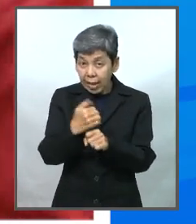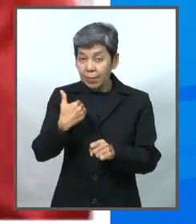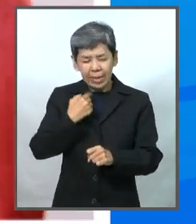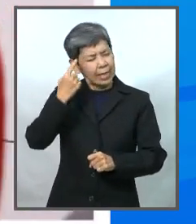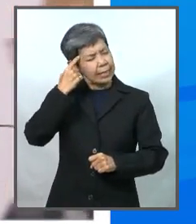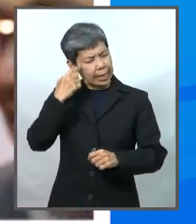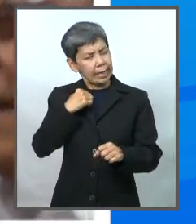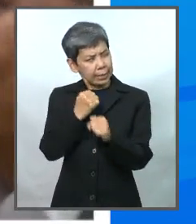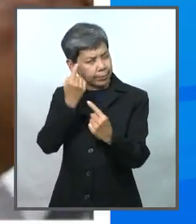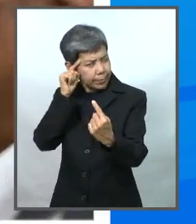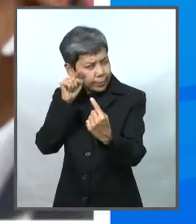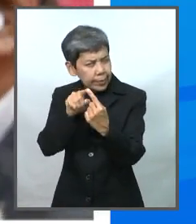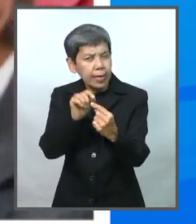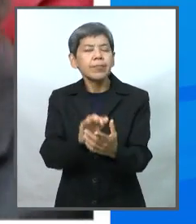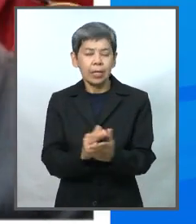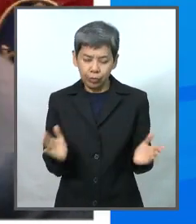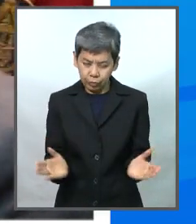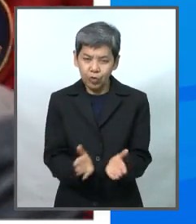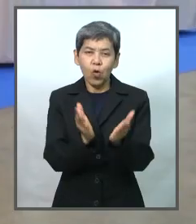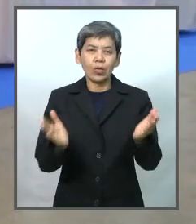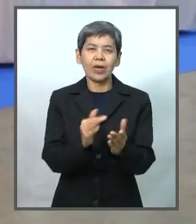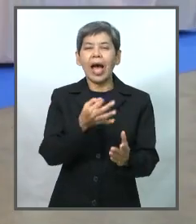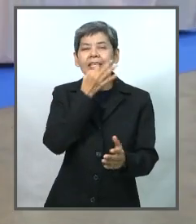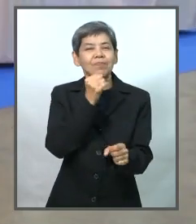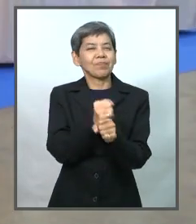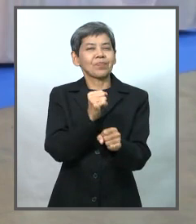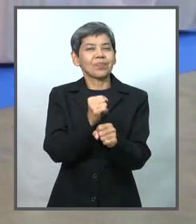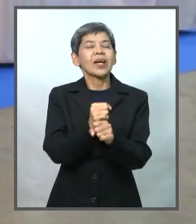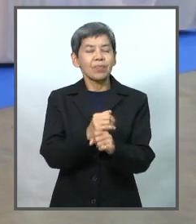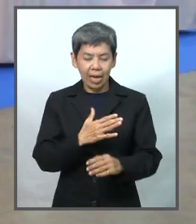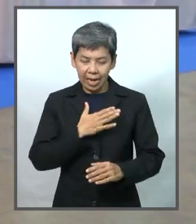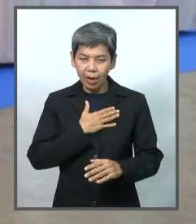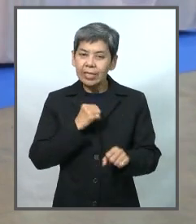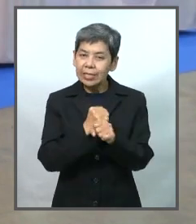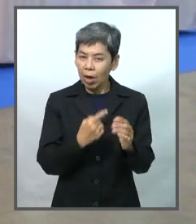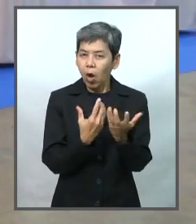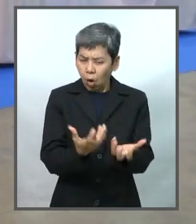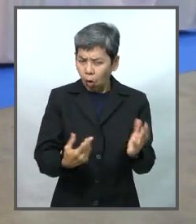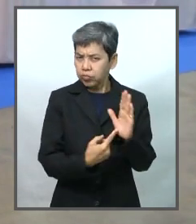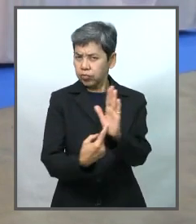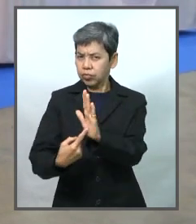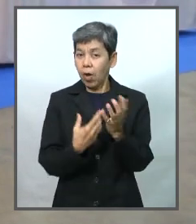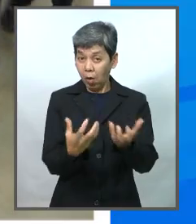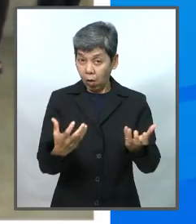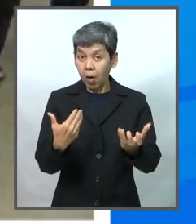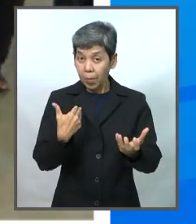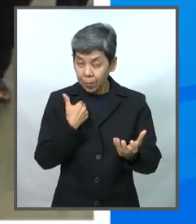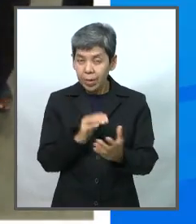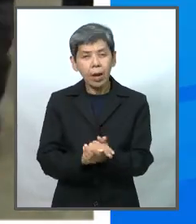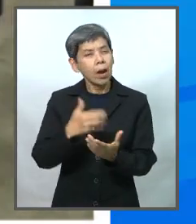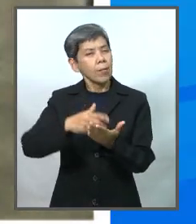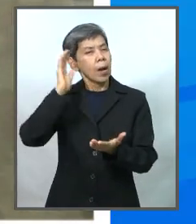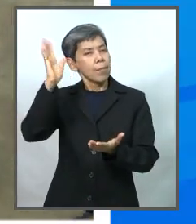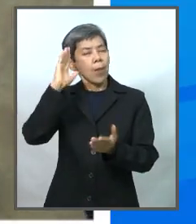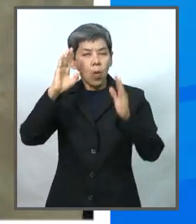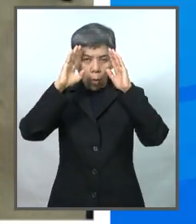คือเจตนาแล้วเรามุ่งมาที่การส่งเสริมเรื่องการอาชีพดังนั้นเราจึงมีการแสดงสินค้ามีการบรร